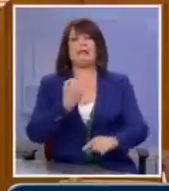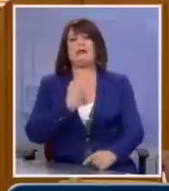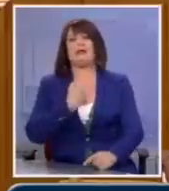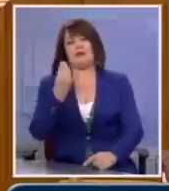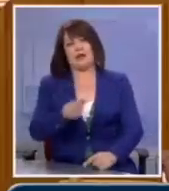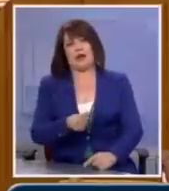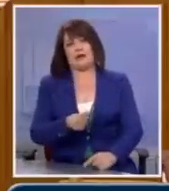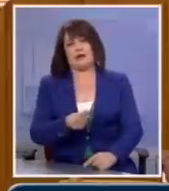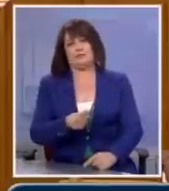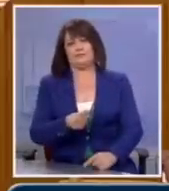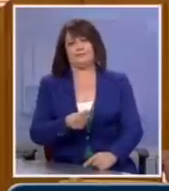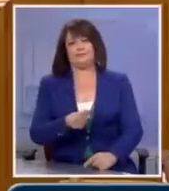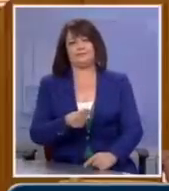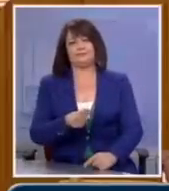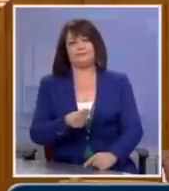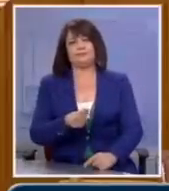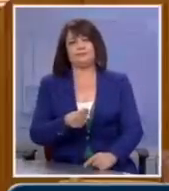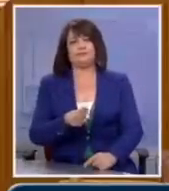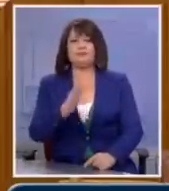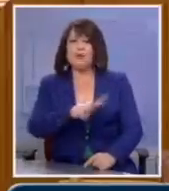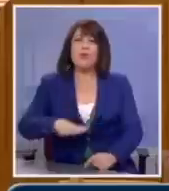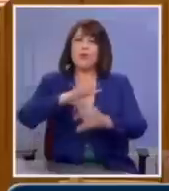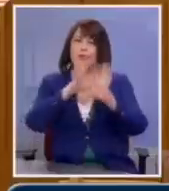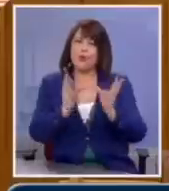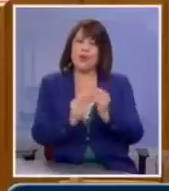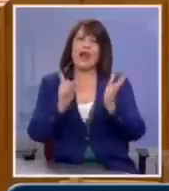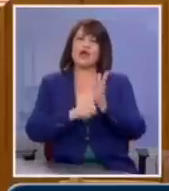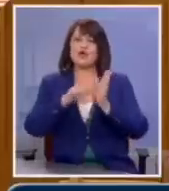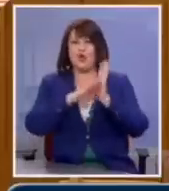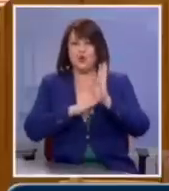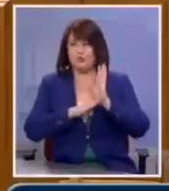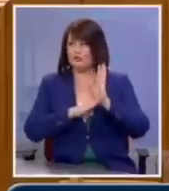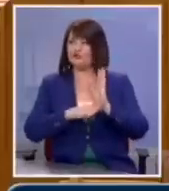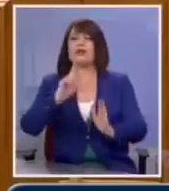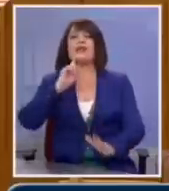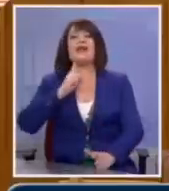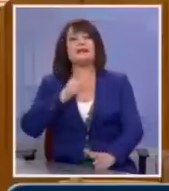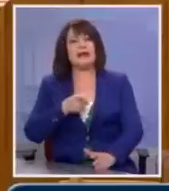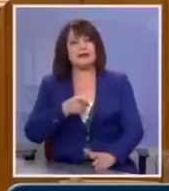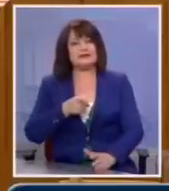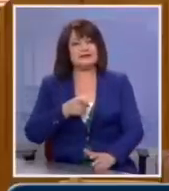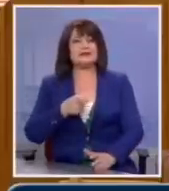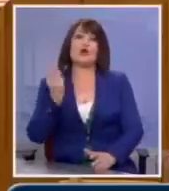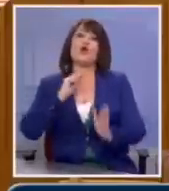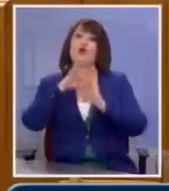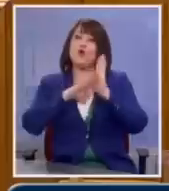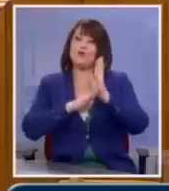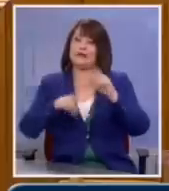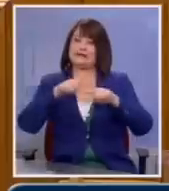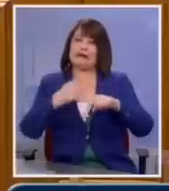ηθαγένεια, δεδομένου ότι από όλο το πλέγμα των νόμων, των διατάξεων που έχει ο κώδικας